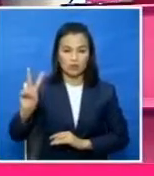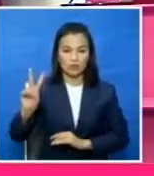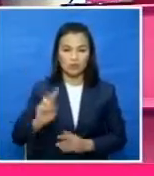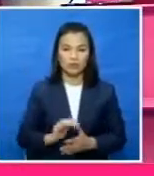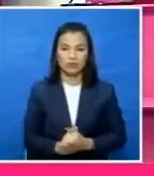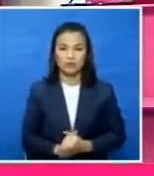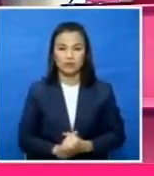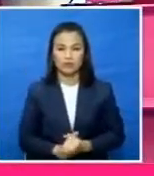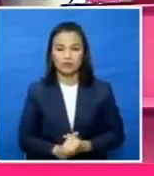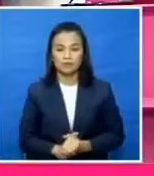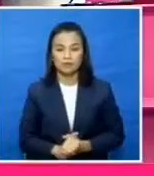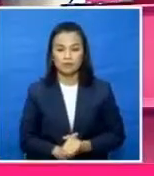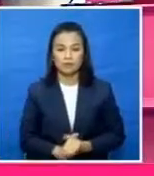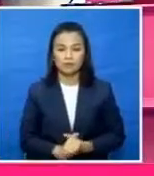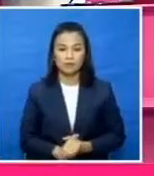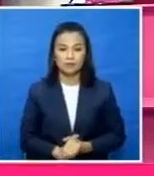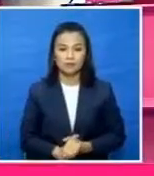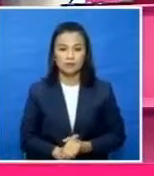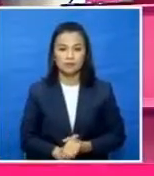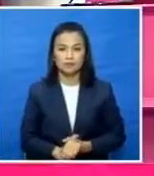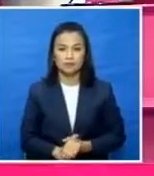9262502